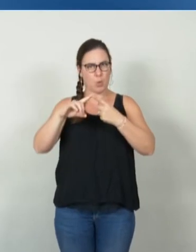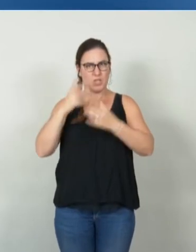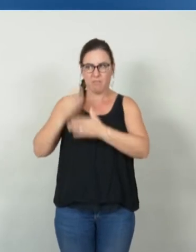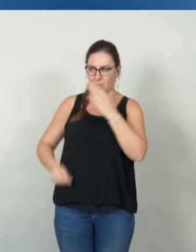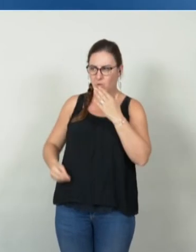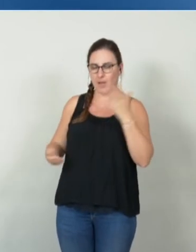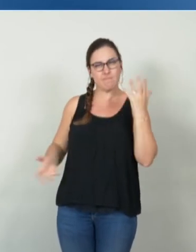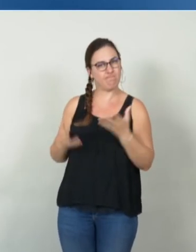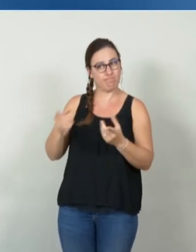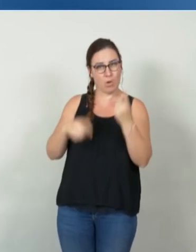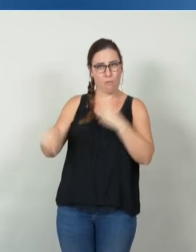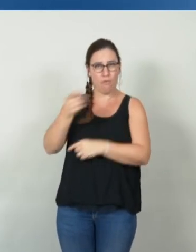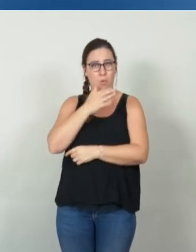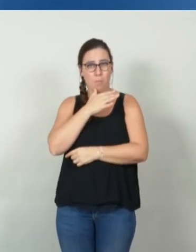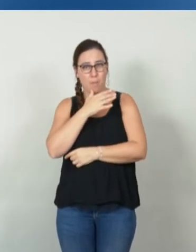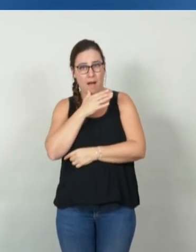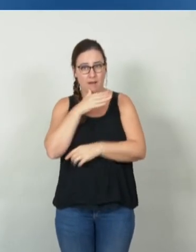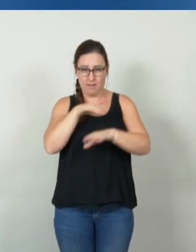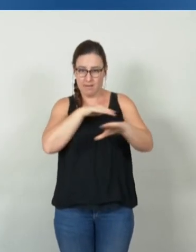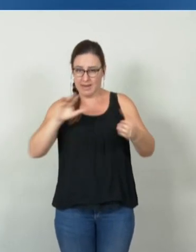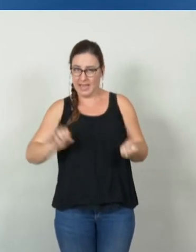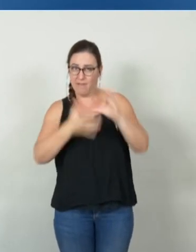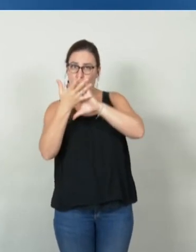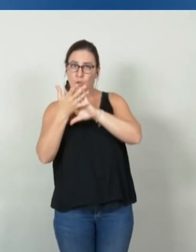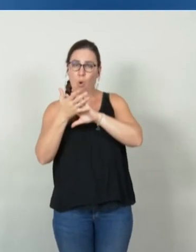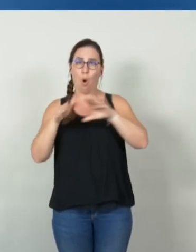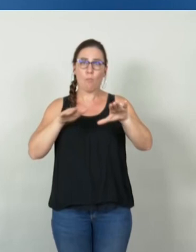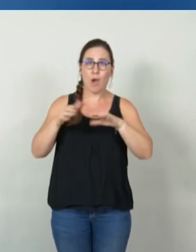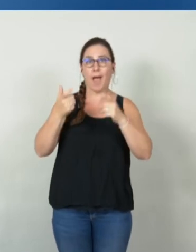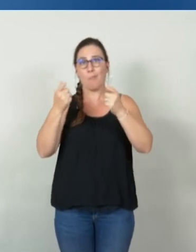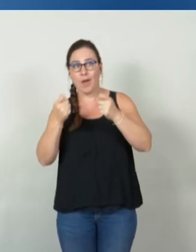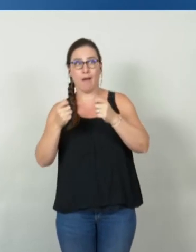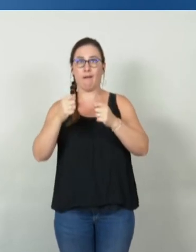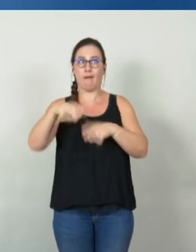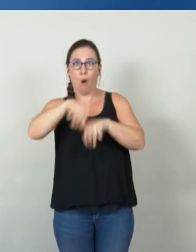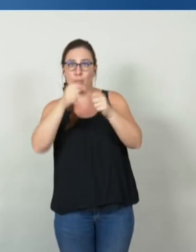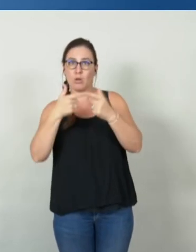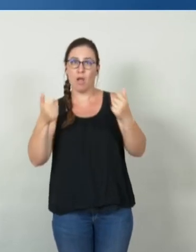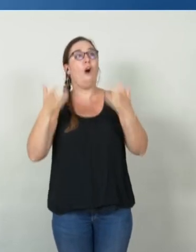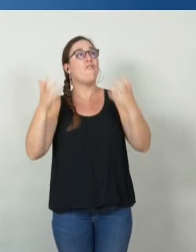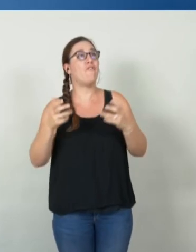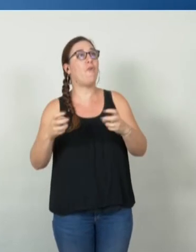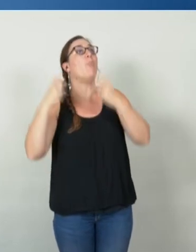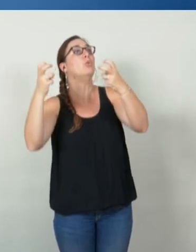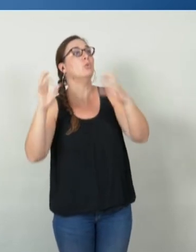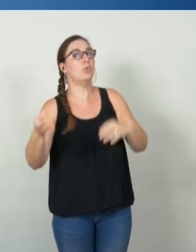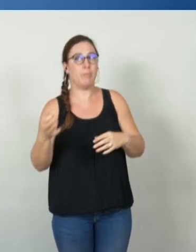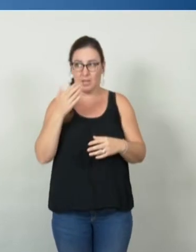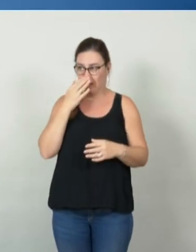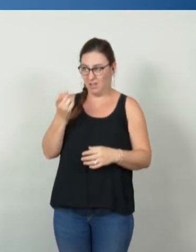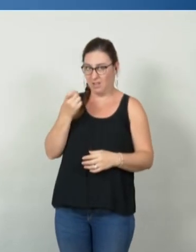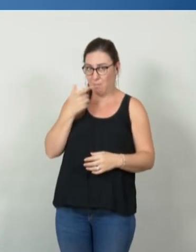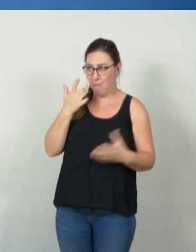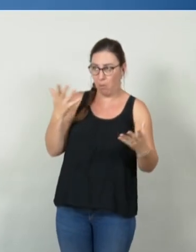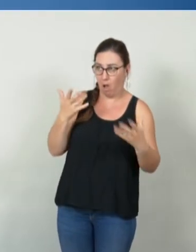ne vous permet pas par ailleurs de donner corps la partie sur l'évolution de vos moyens du coup à part dire que vous en voulez plus on ne sait pas ni de quoi ni